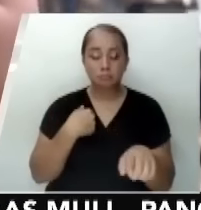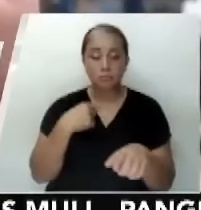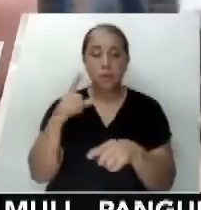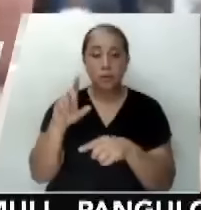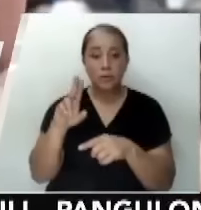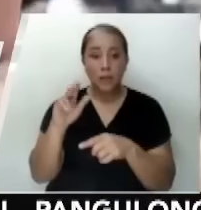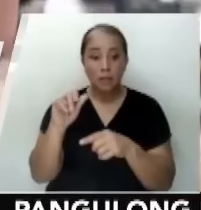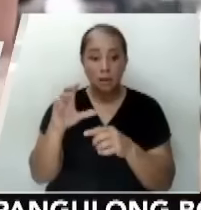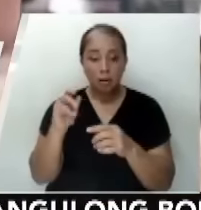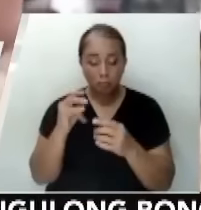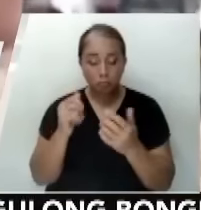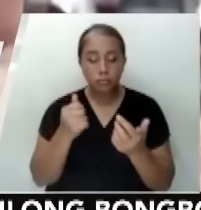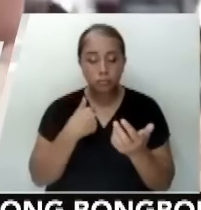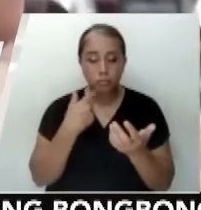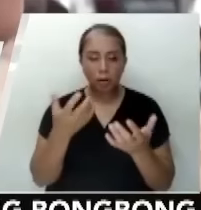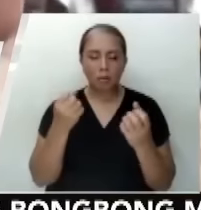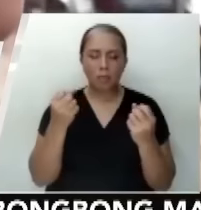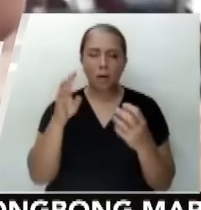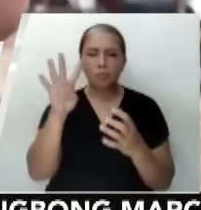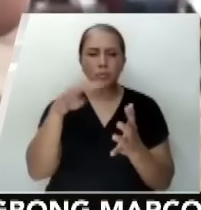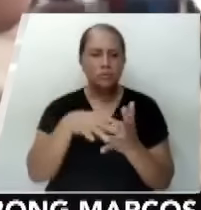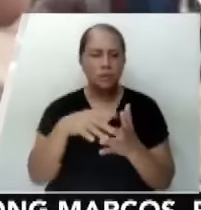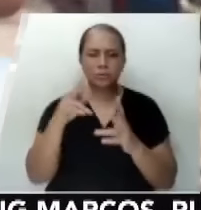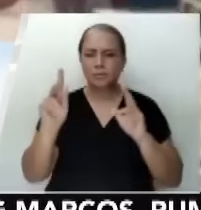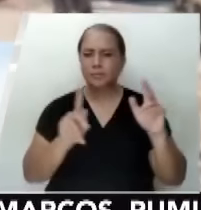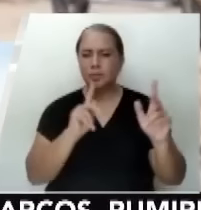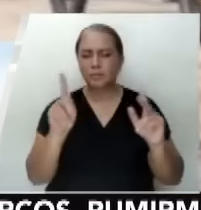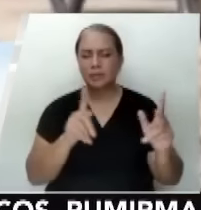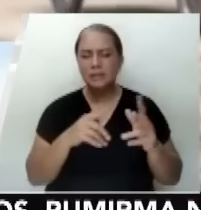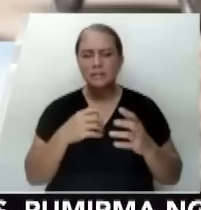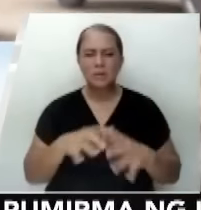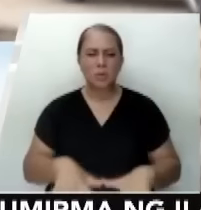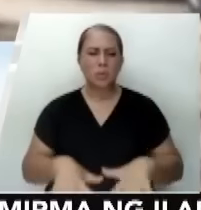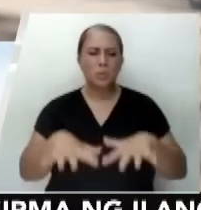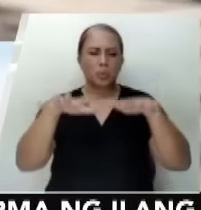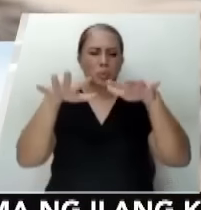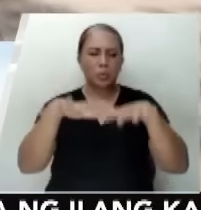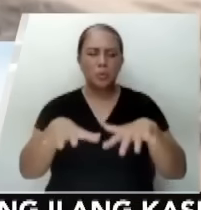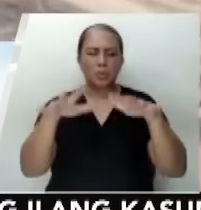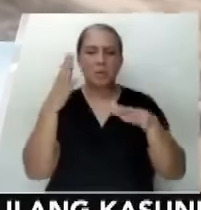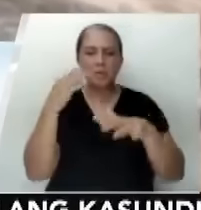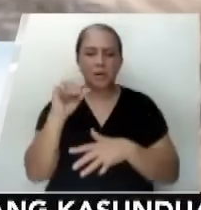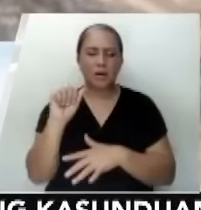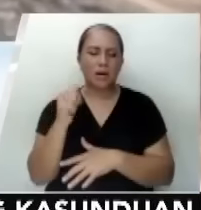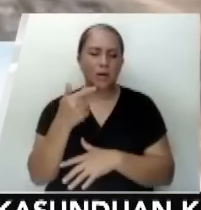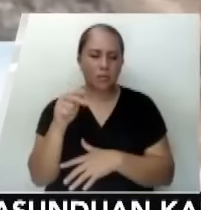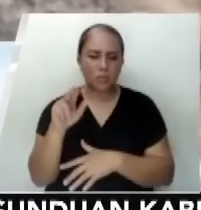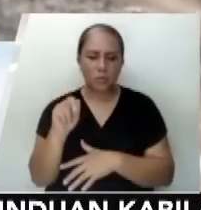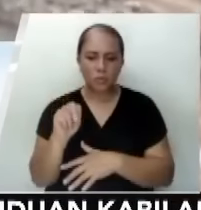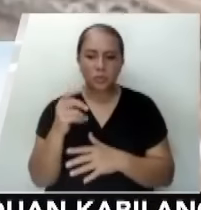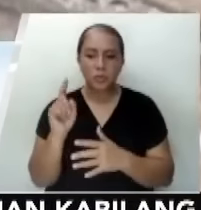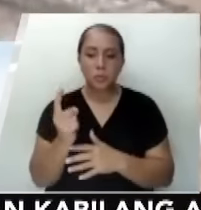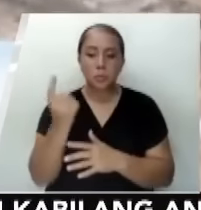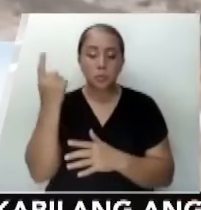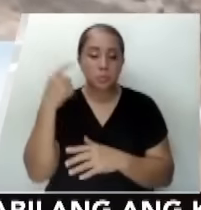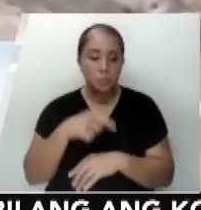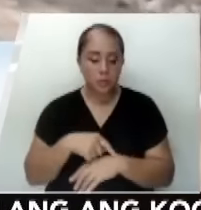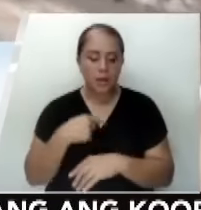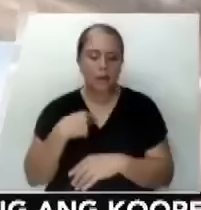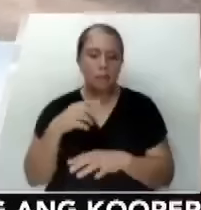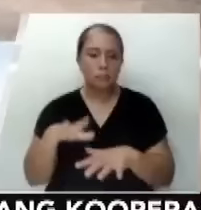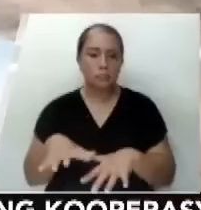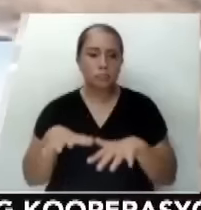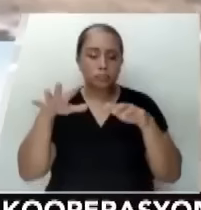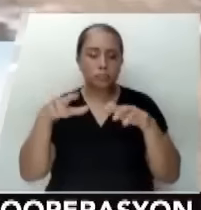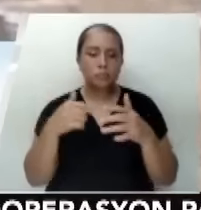24,000 mga residente ang apektado ng malawakang pagbaha dulot ng bagyong Aghon. Sa kauna-unahang pagkakataon, umapaw itong ilog ng